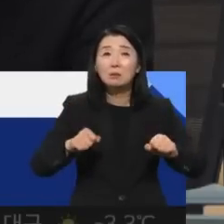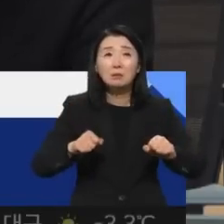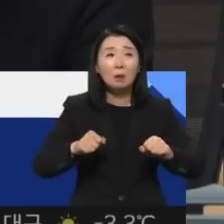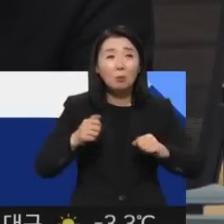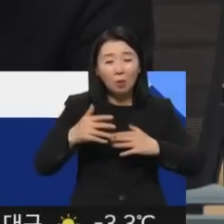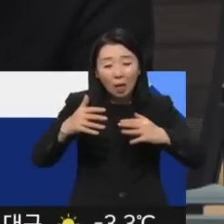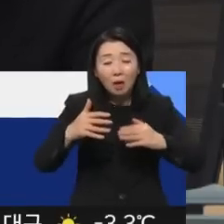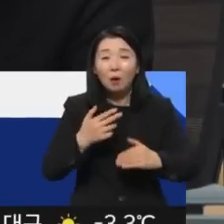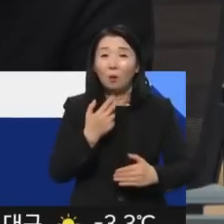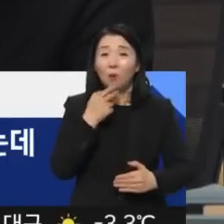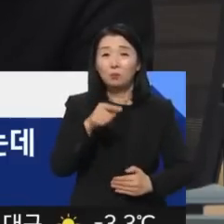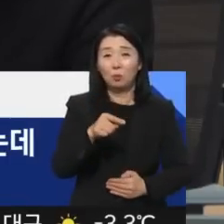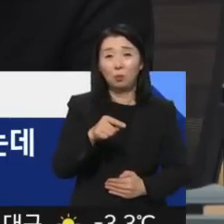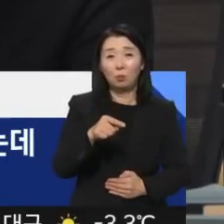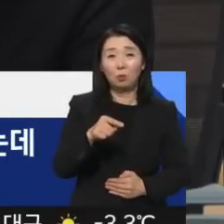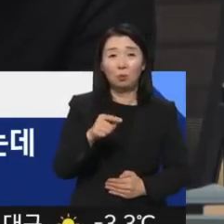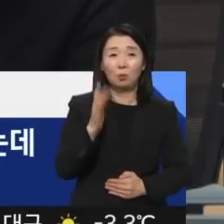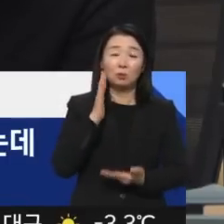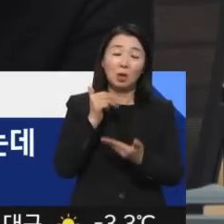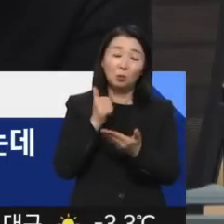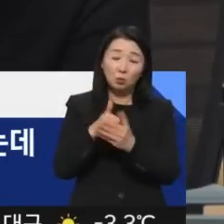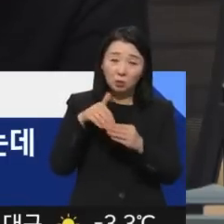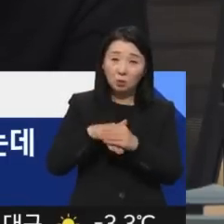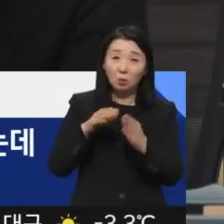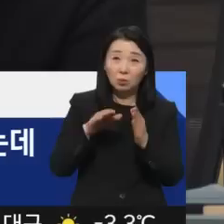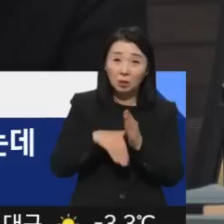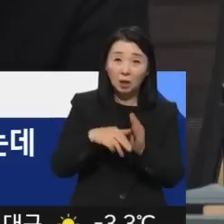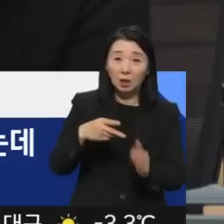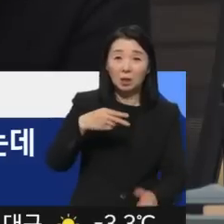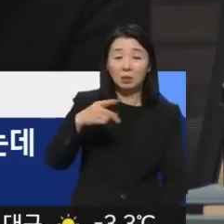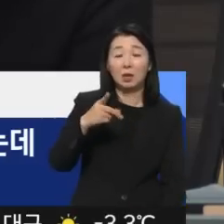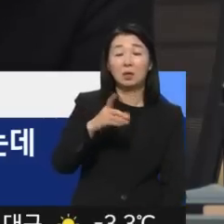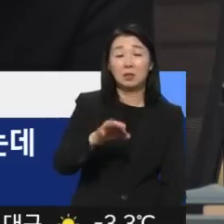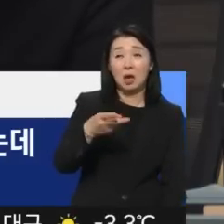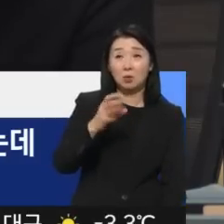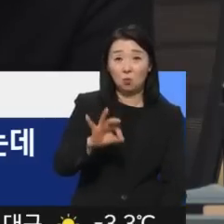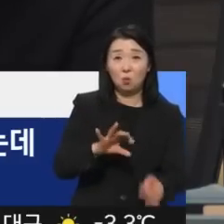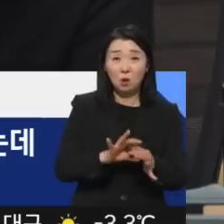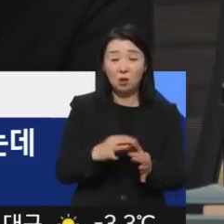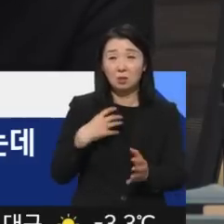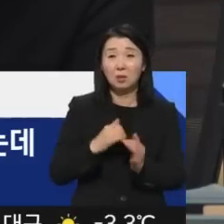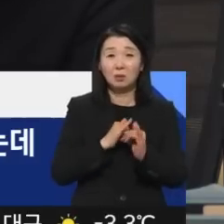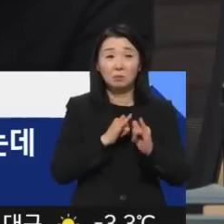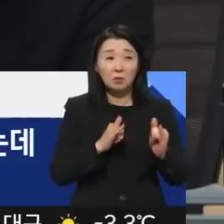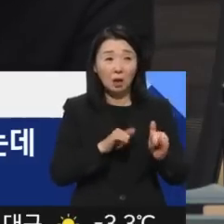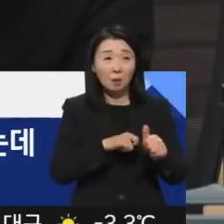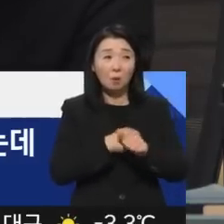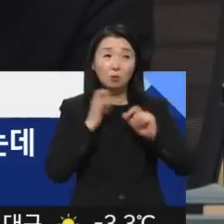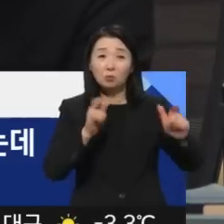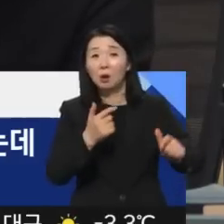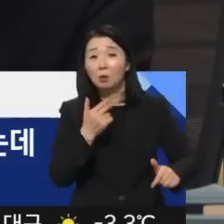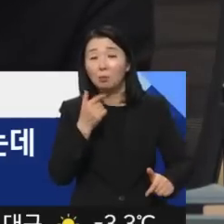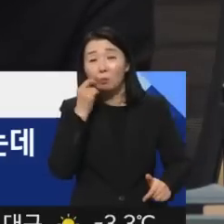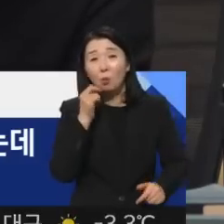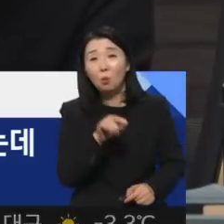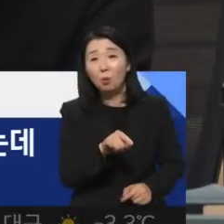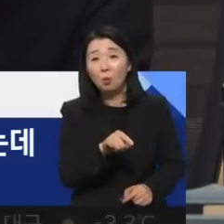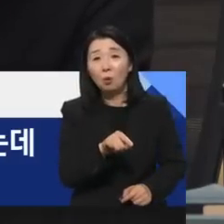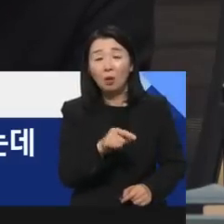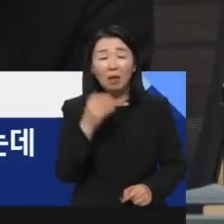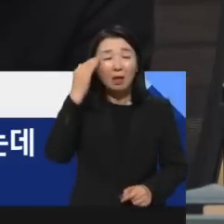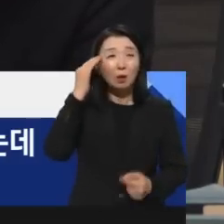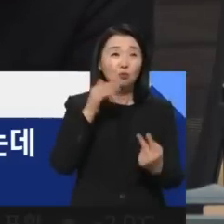않습니까? 지난 대선의 대장동 대선인데 이거 사실 확인하고 책임자 처벌해야 되는데 아무것도 못하고 있다. 이 걸림돌 두